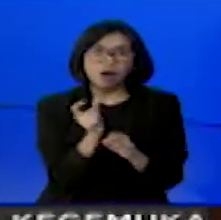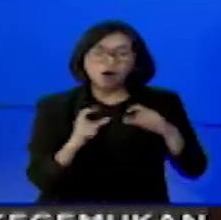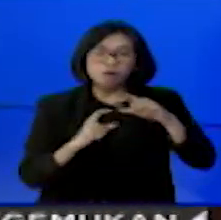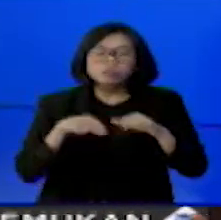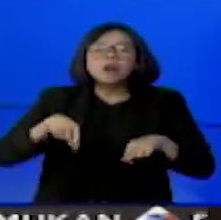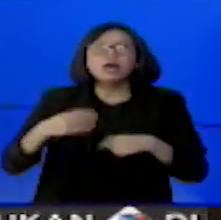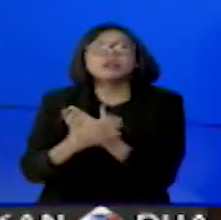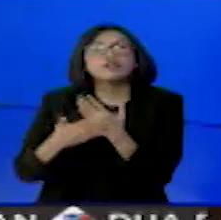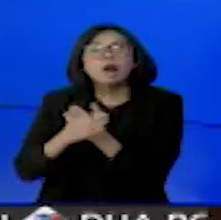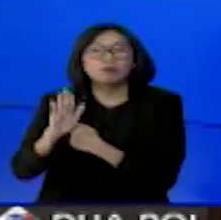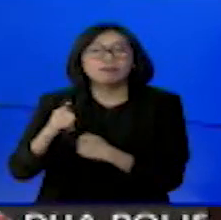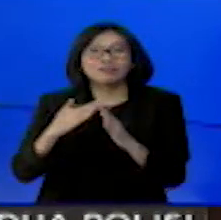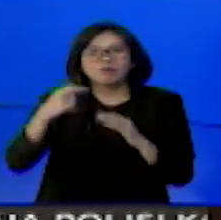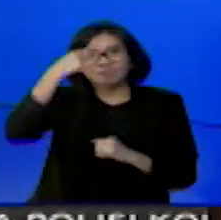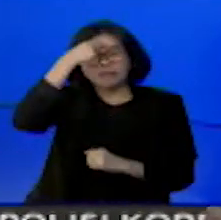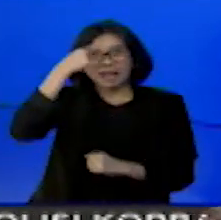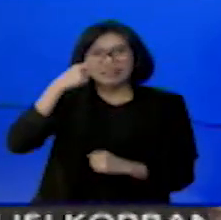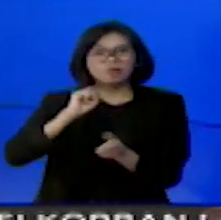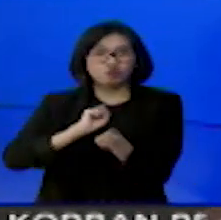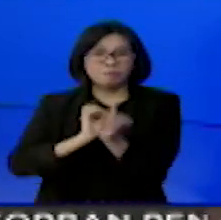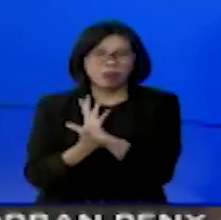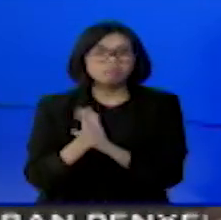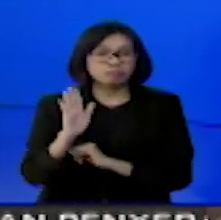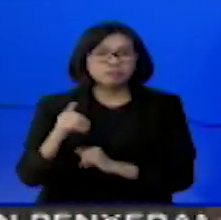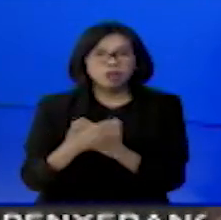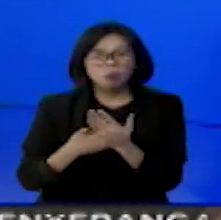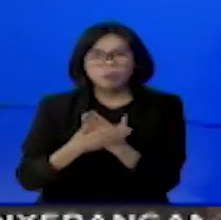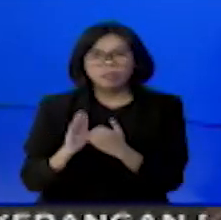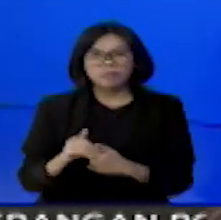masih dirawat di Rumah Sakit Bayangkara, Surabaya.